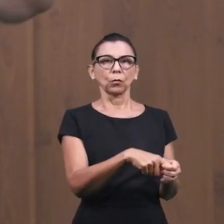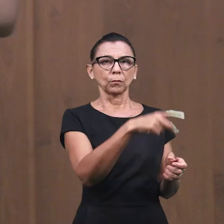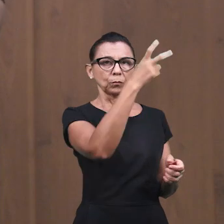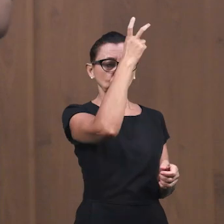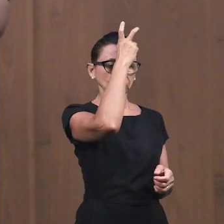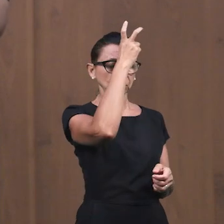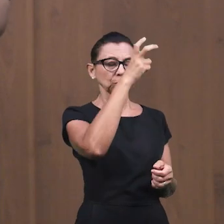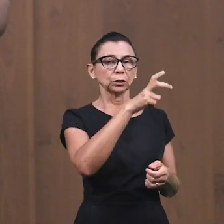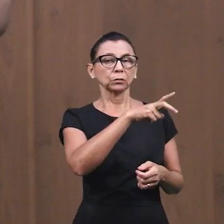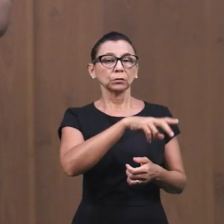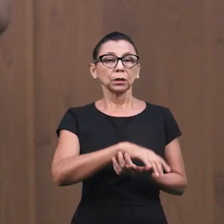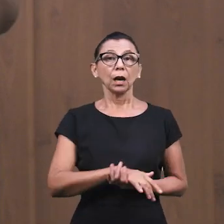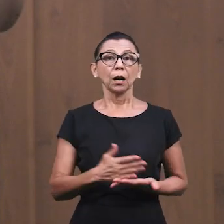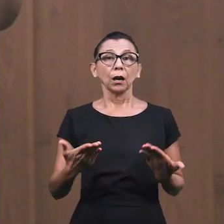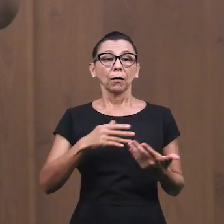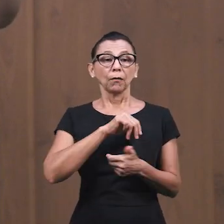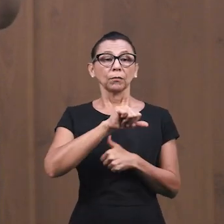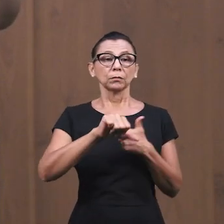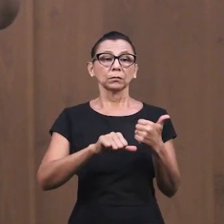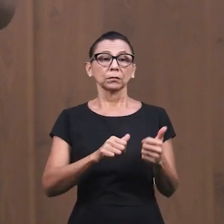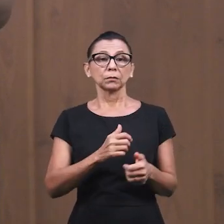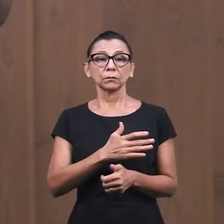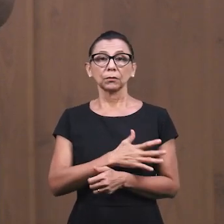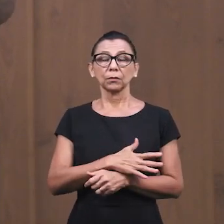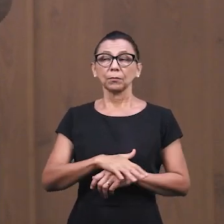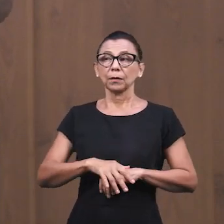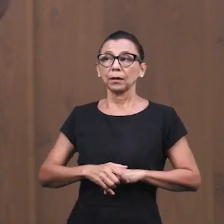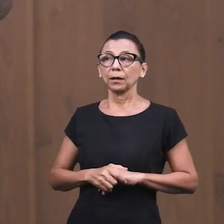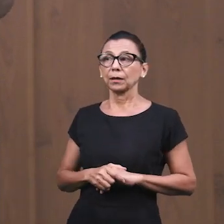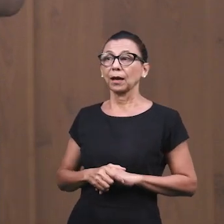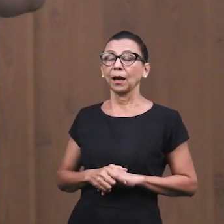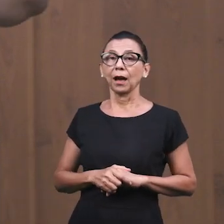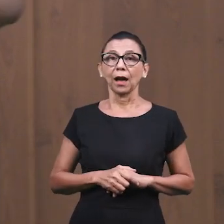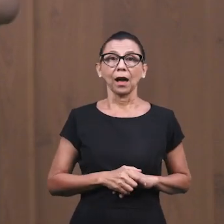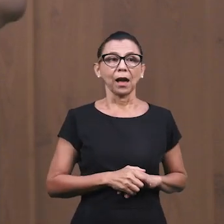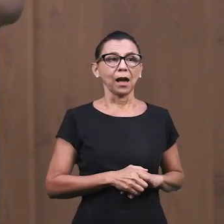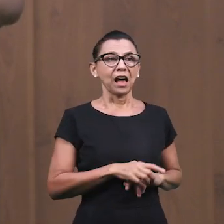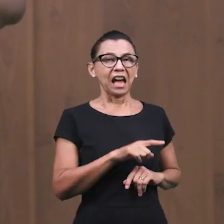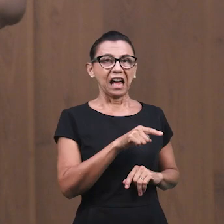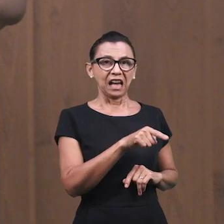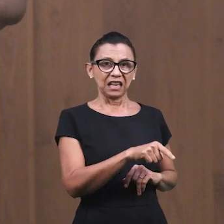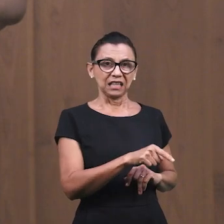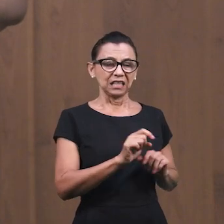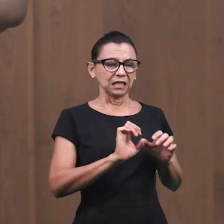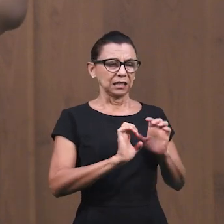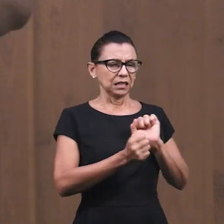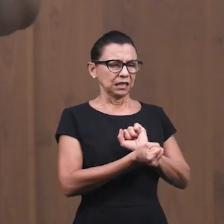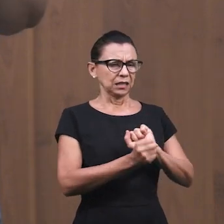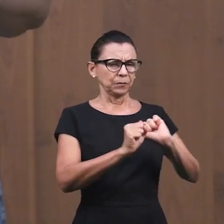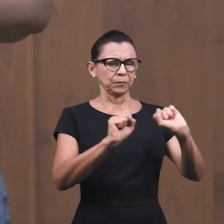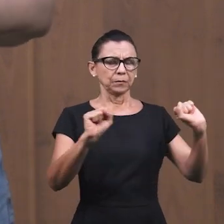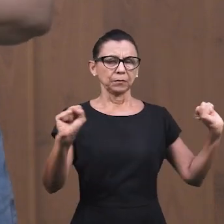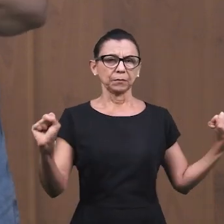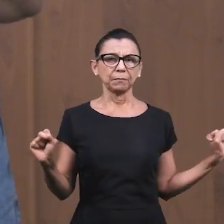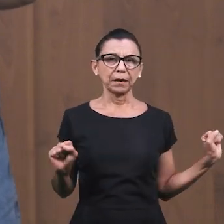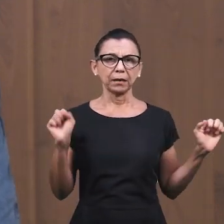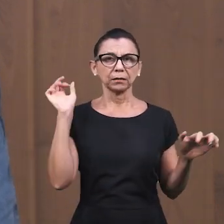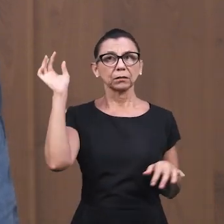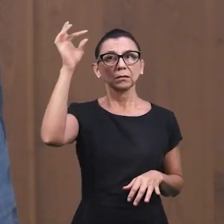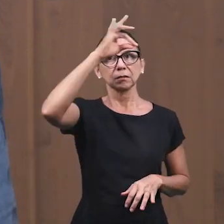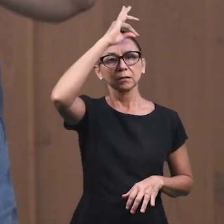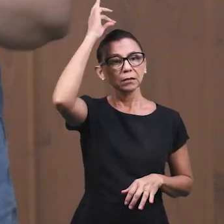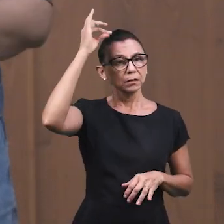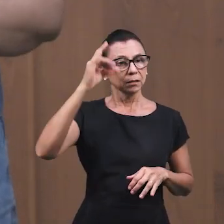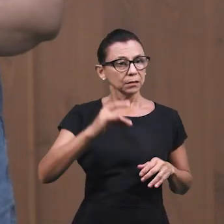transformée par le pouvoir de Dieu. Le monde, il n'allait plus dominer son cœur. Maintenant, il